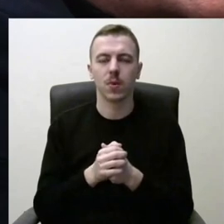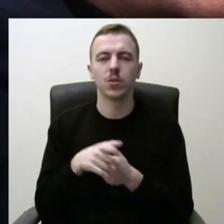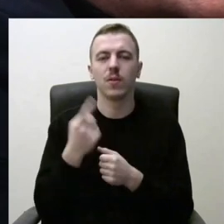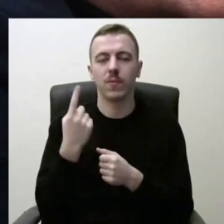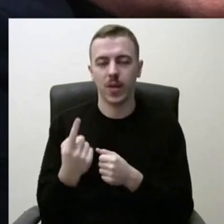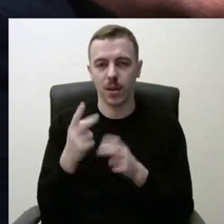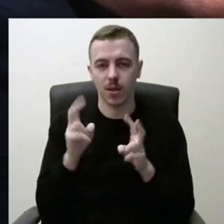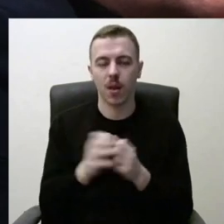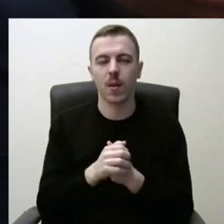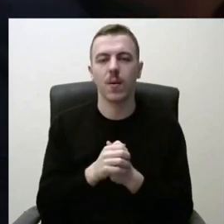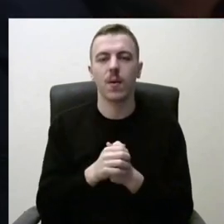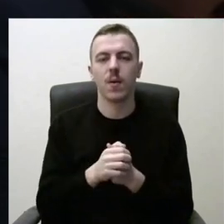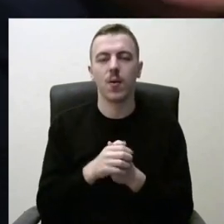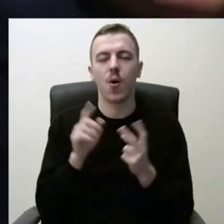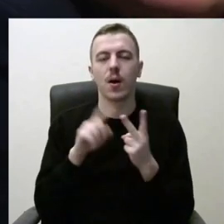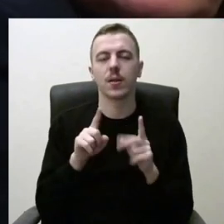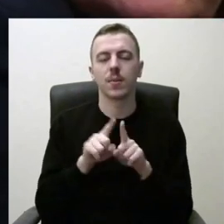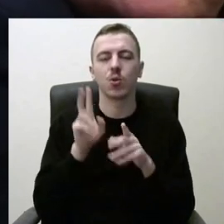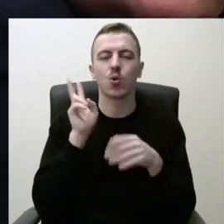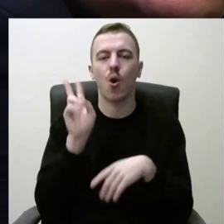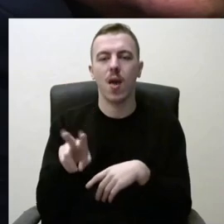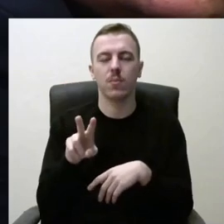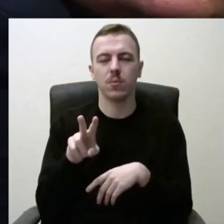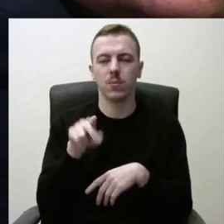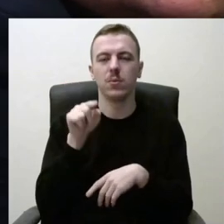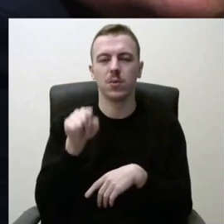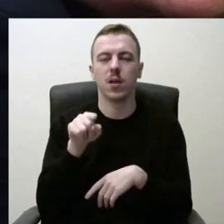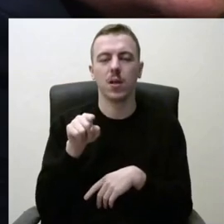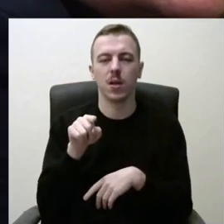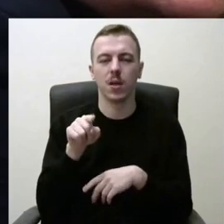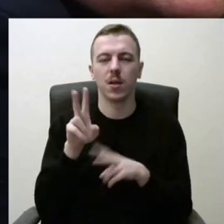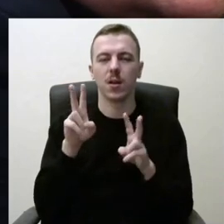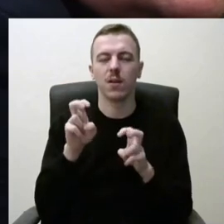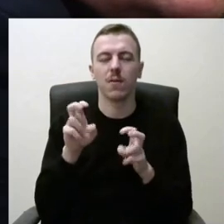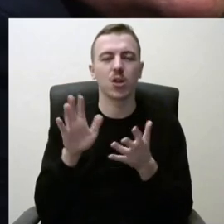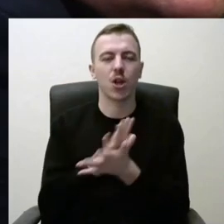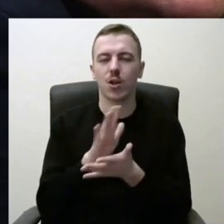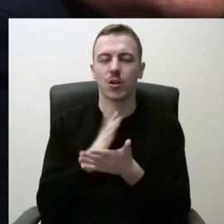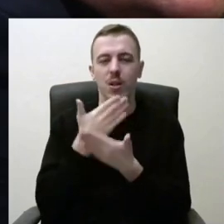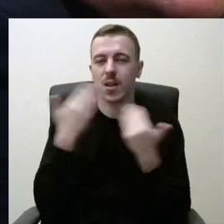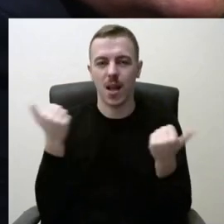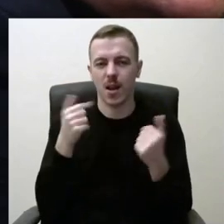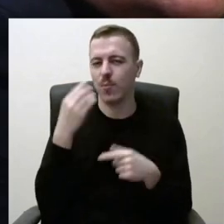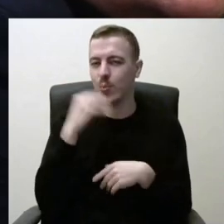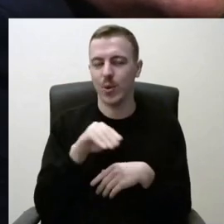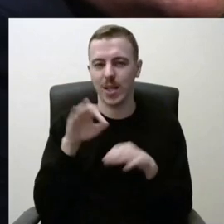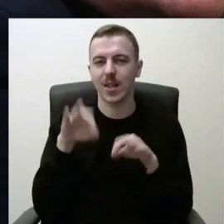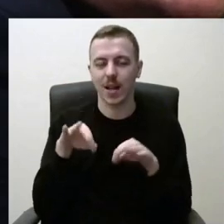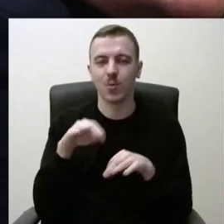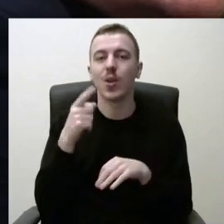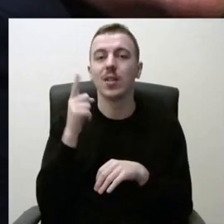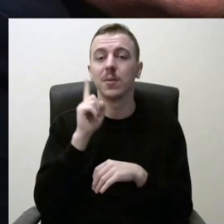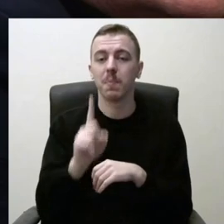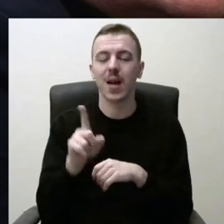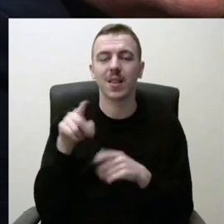Kitas dalykas – troleibusų, kurie iš patys iš savęs yra netarši ir puiki transporto priemonė, tačiau įvertinant jų